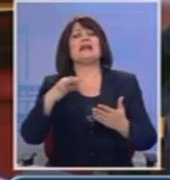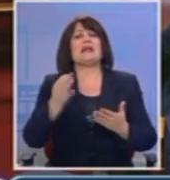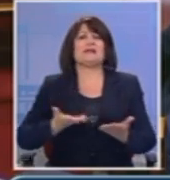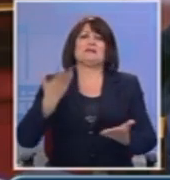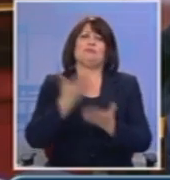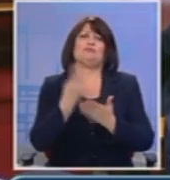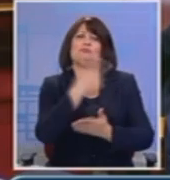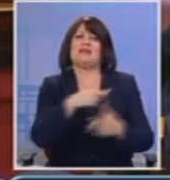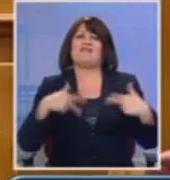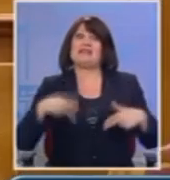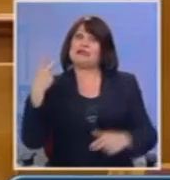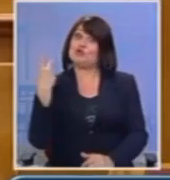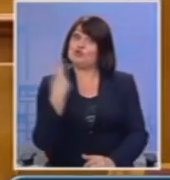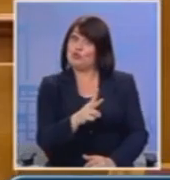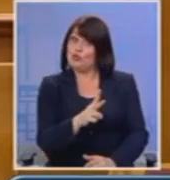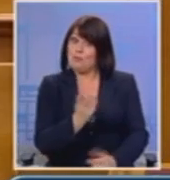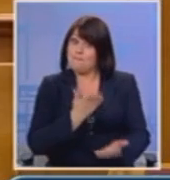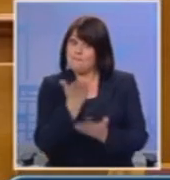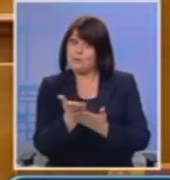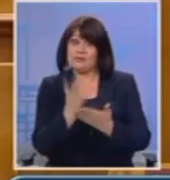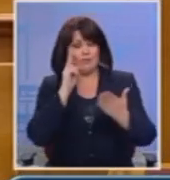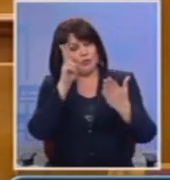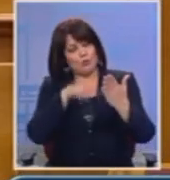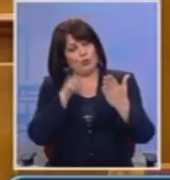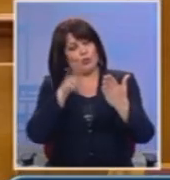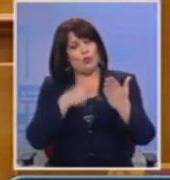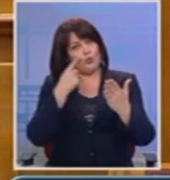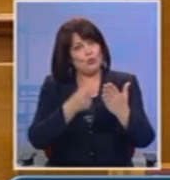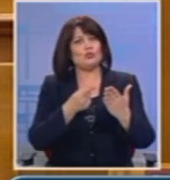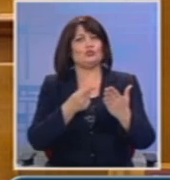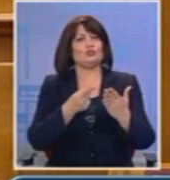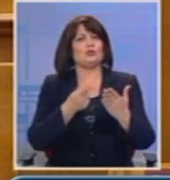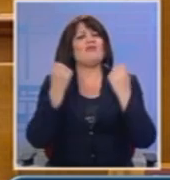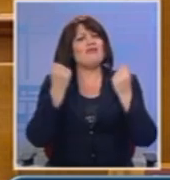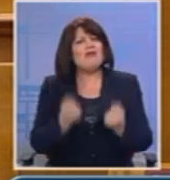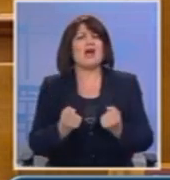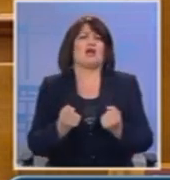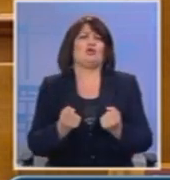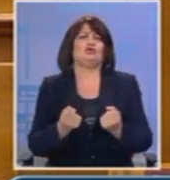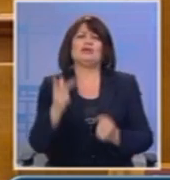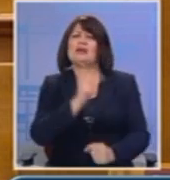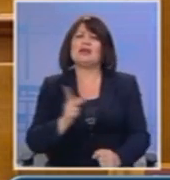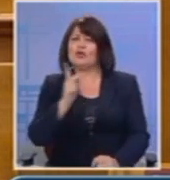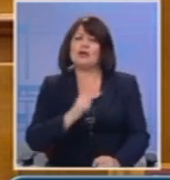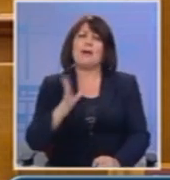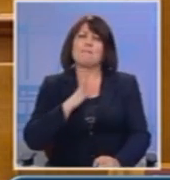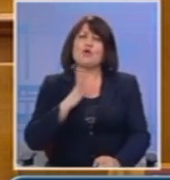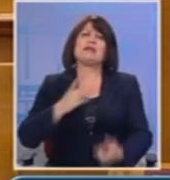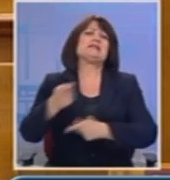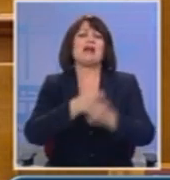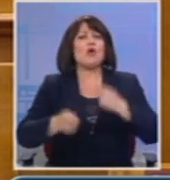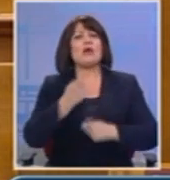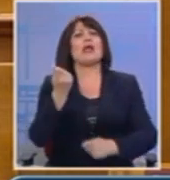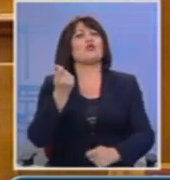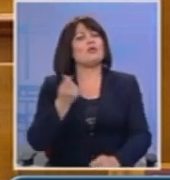κυβέρνησης σας που είδαμε το περιεχόμενο που είδαμε τις επιβαρύνσεις για την κοινωνία τους πολίτες την αγορά την